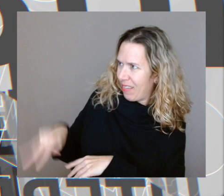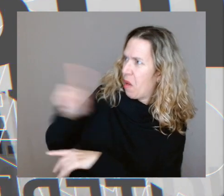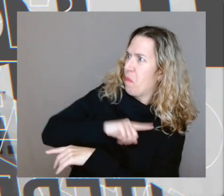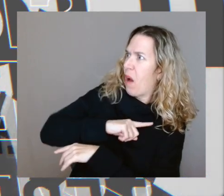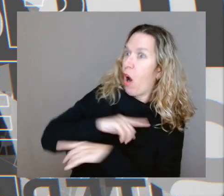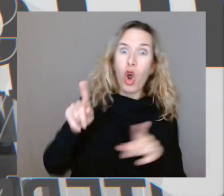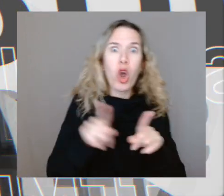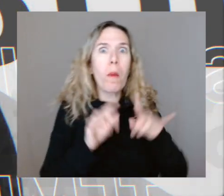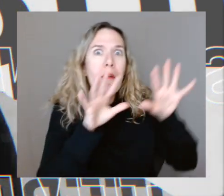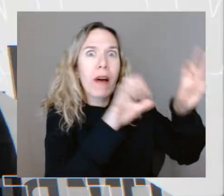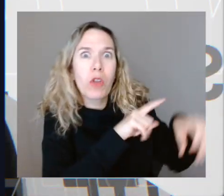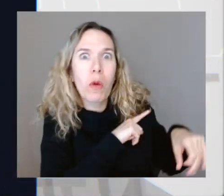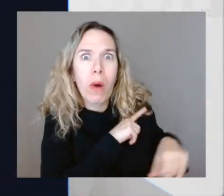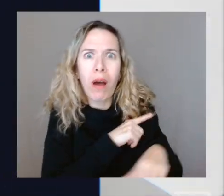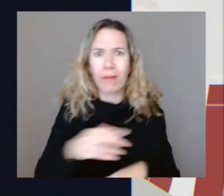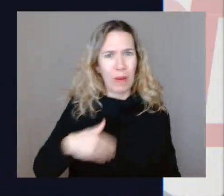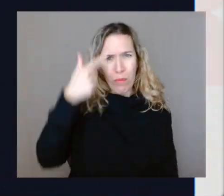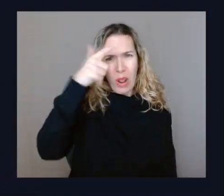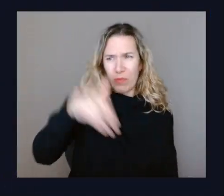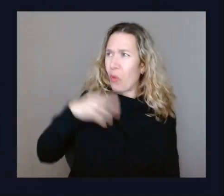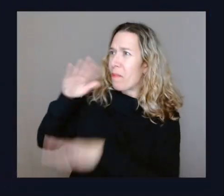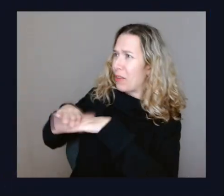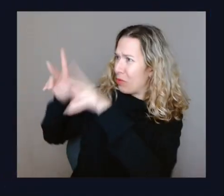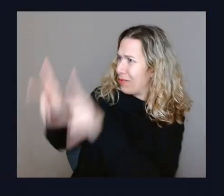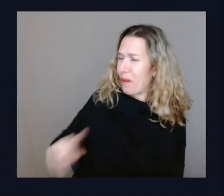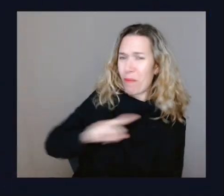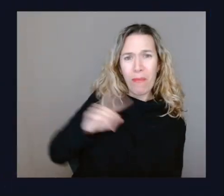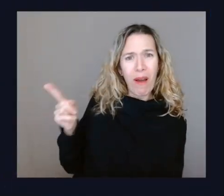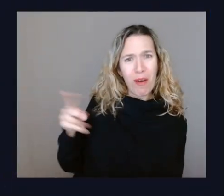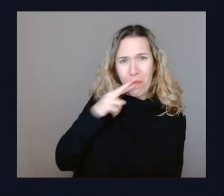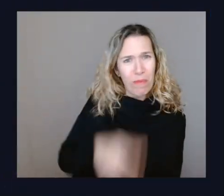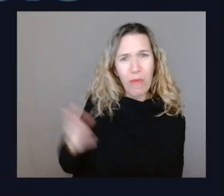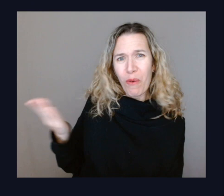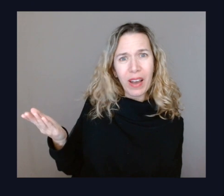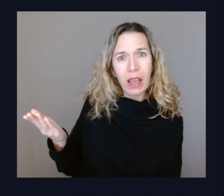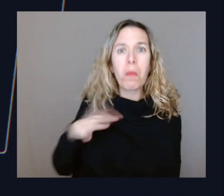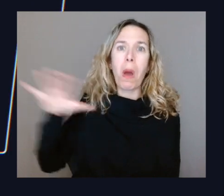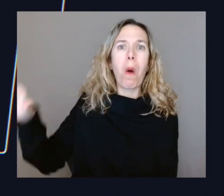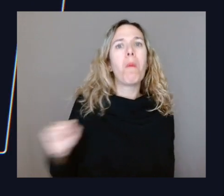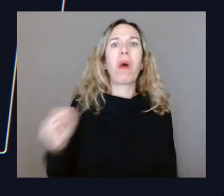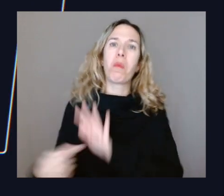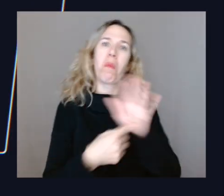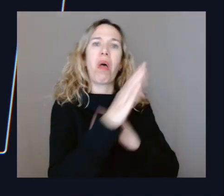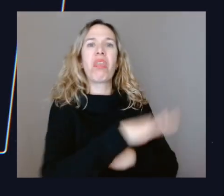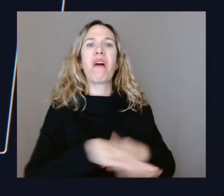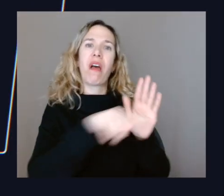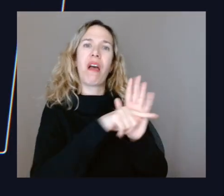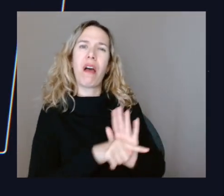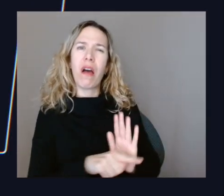des fantômes, une crainte illogique et qui n'existe pas vraiment, mais qu'on utilise pour faire peur aux enfants.